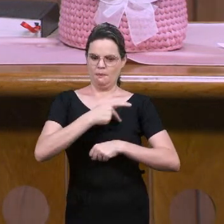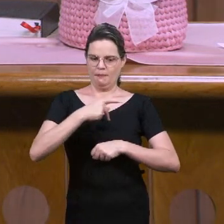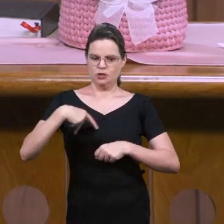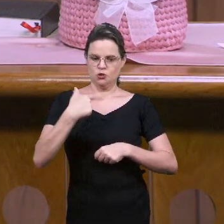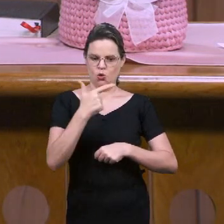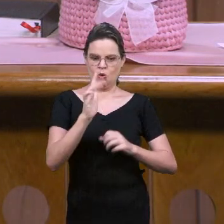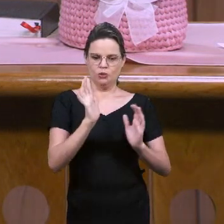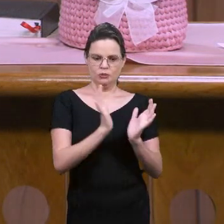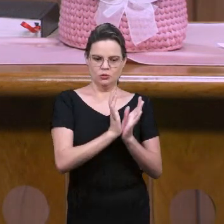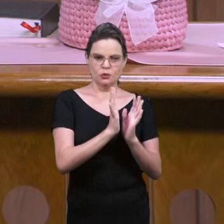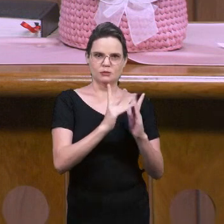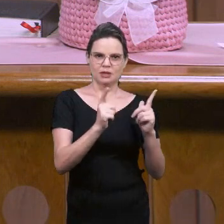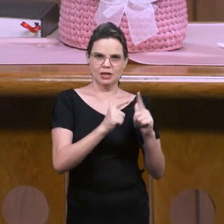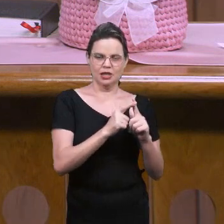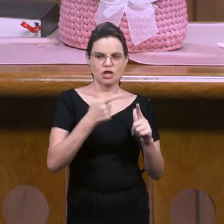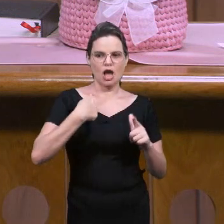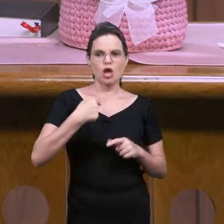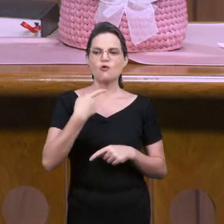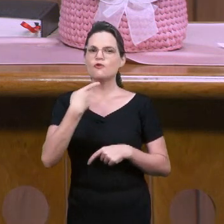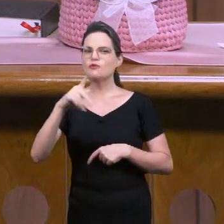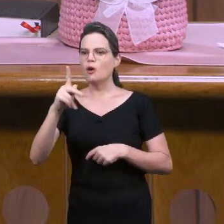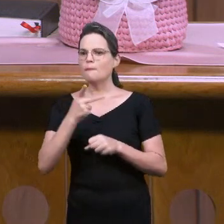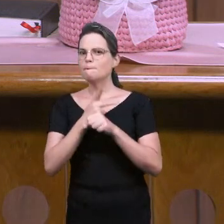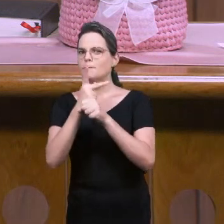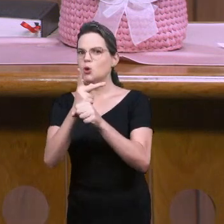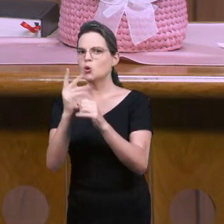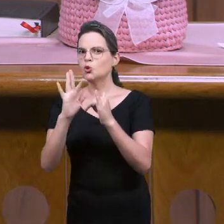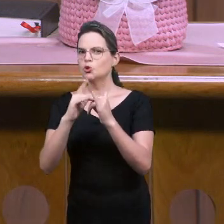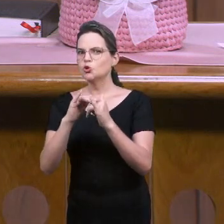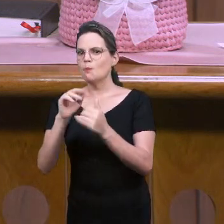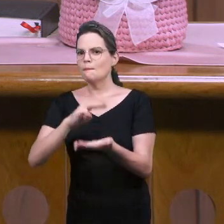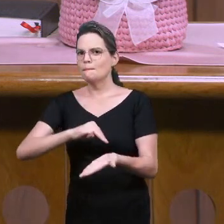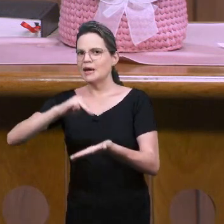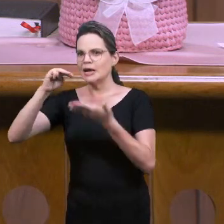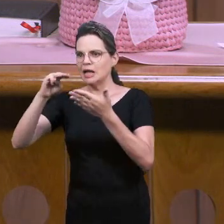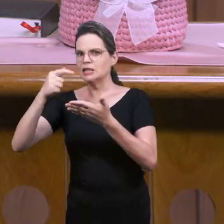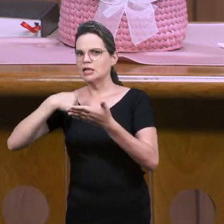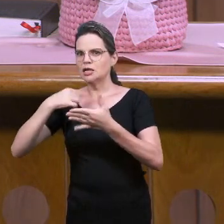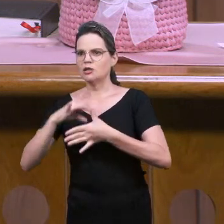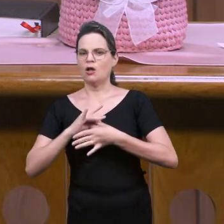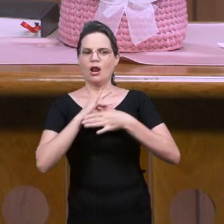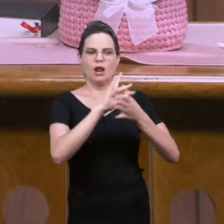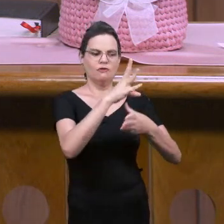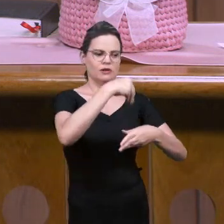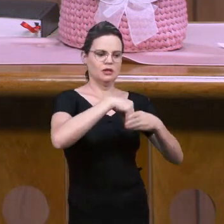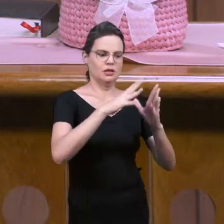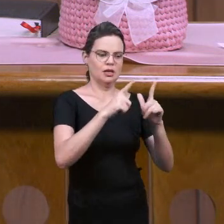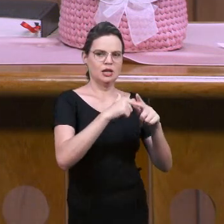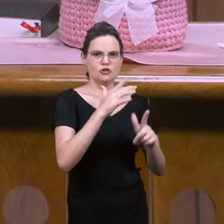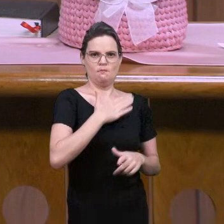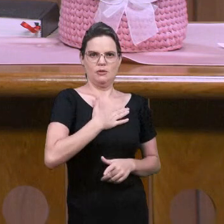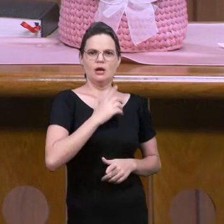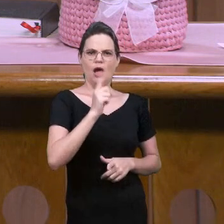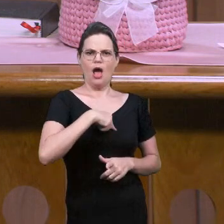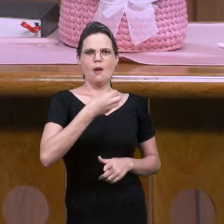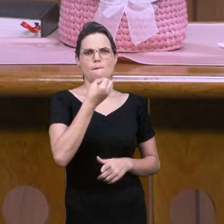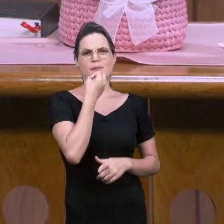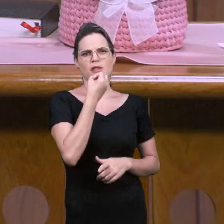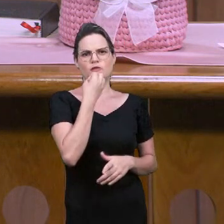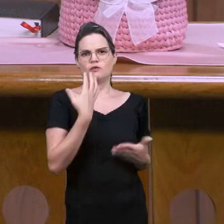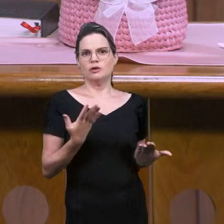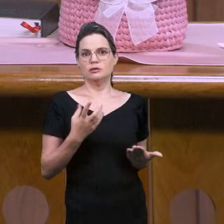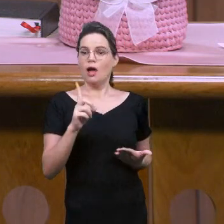le travail qui est fait par l'Église chrétienne Maranatha et nous apportons à l'Église, c'est un grand bénéfice. Cela